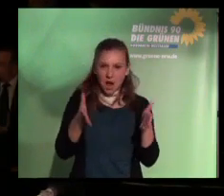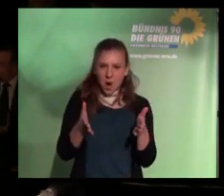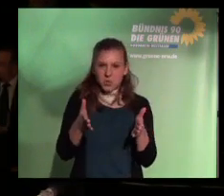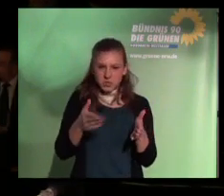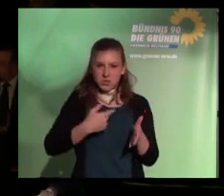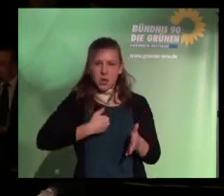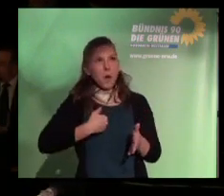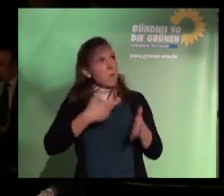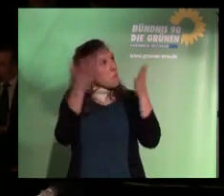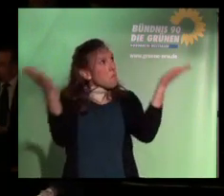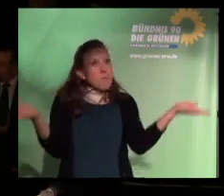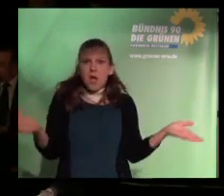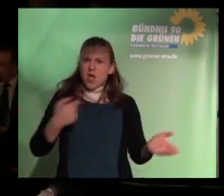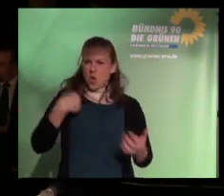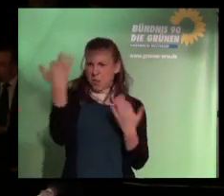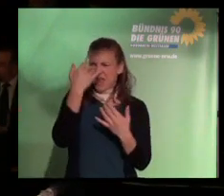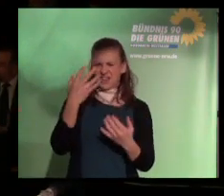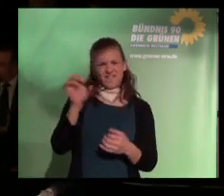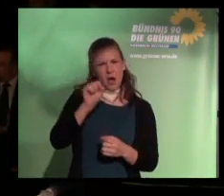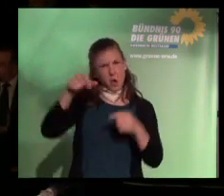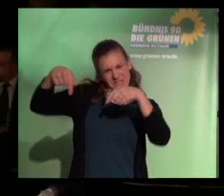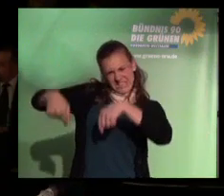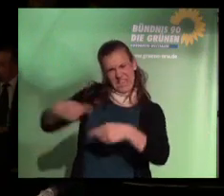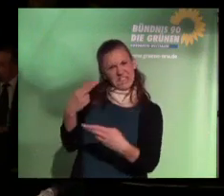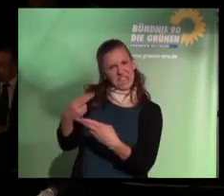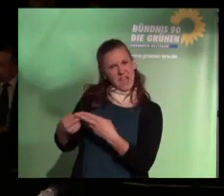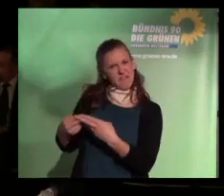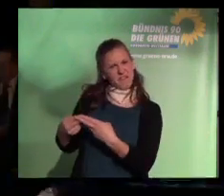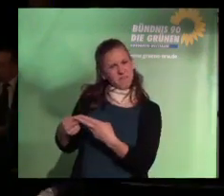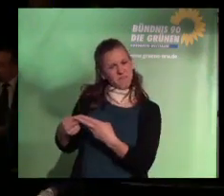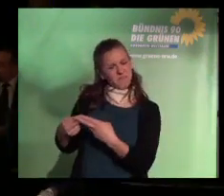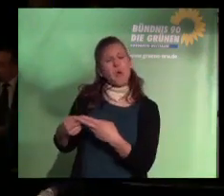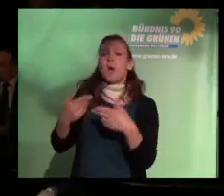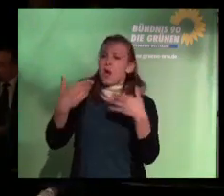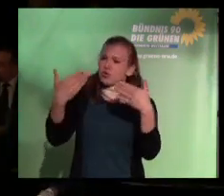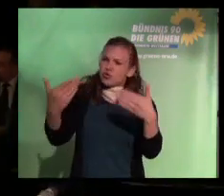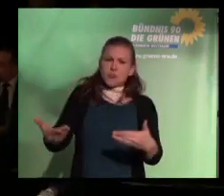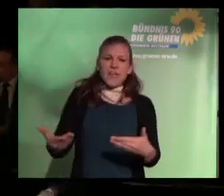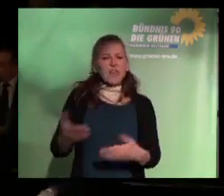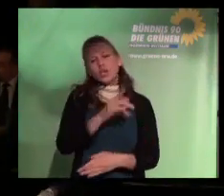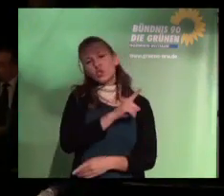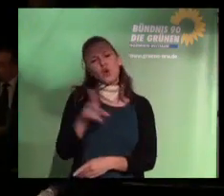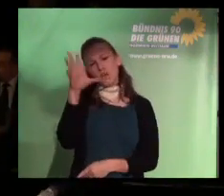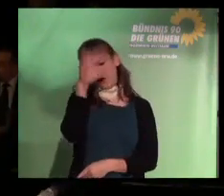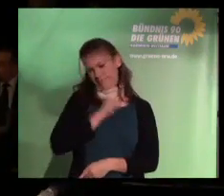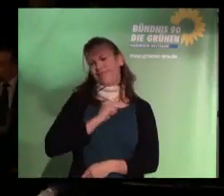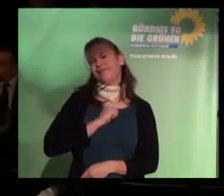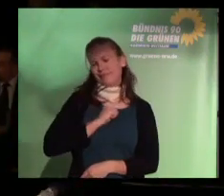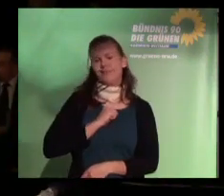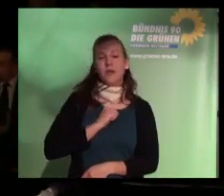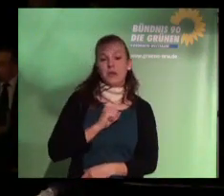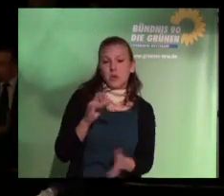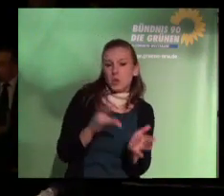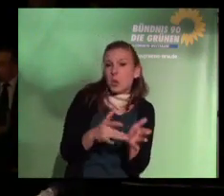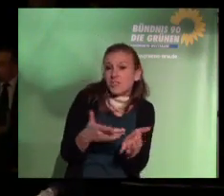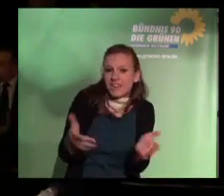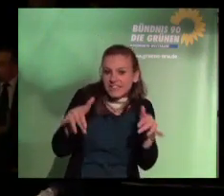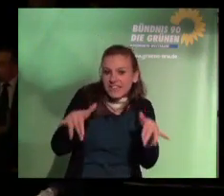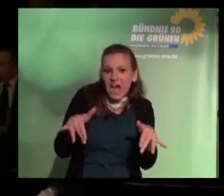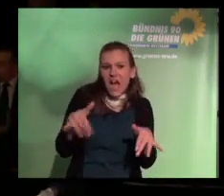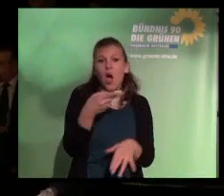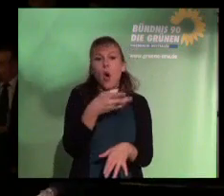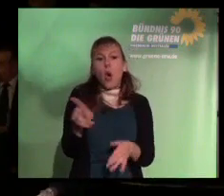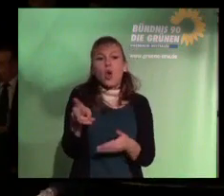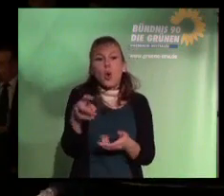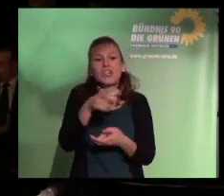Mensch, wieso treffen wir uns hier im alten Kölner Pfandhaus? Aber ich habe es eigentlich am Ende sofort kapiert, denn was haben wir? Seit langer Zeit die